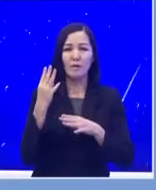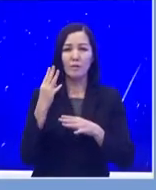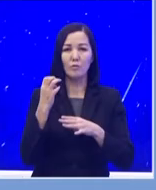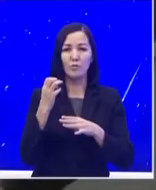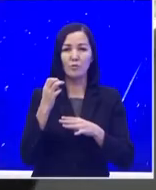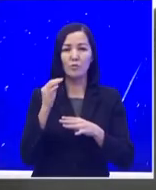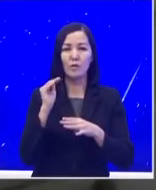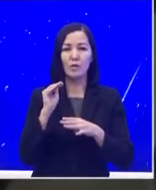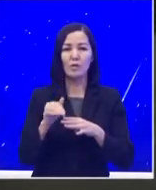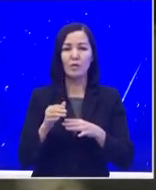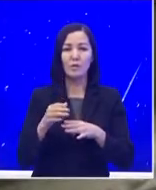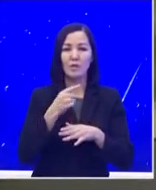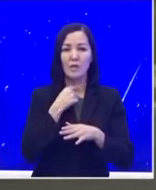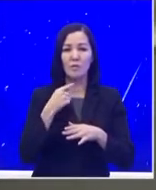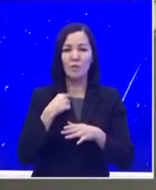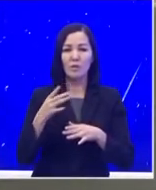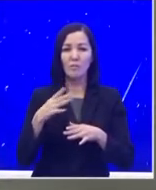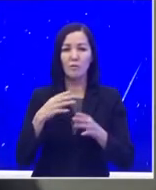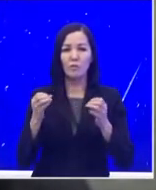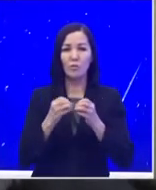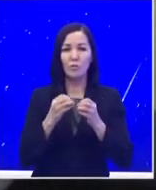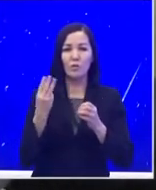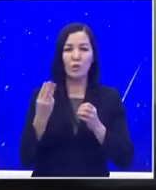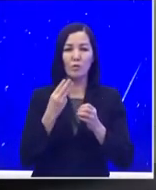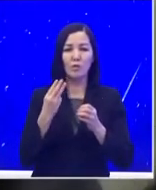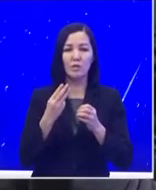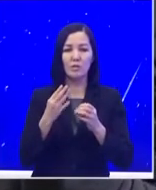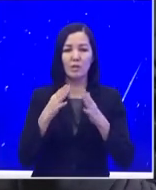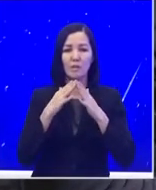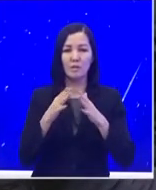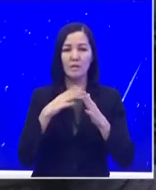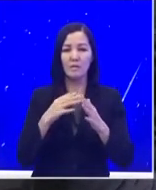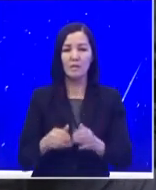4000-ға жуығы облыс орталығында болса, оны шаруашылықтар мен қыстақтар.